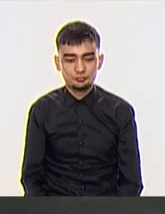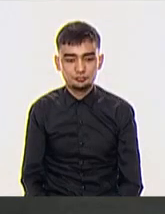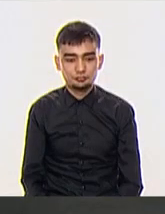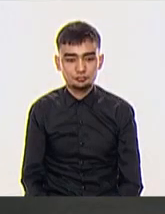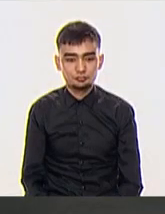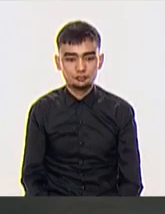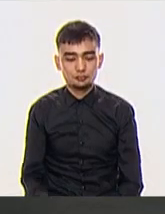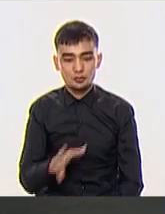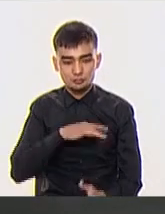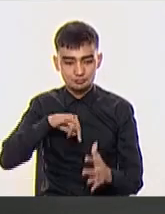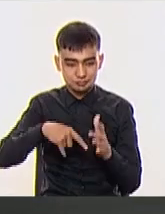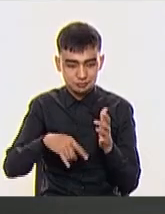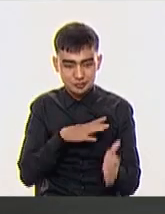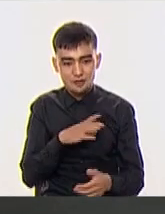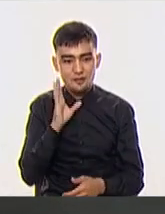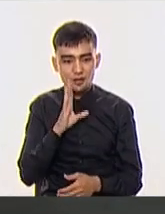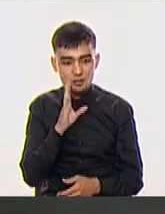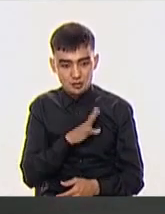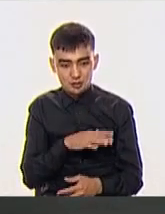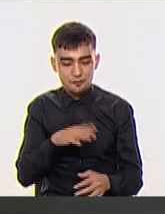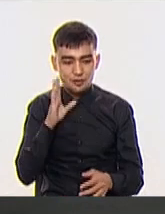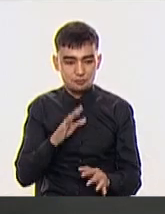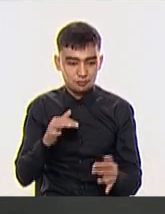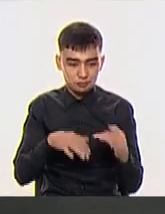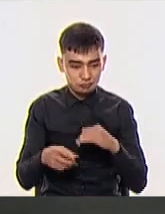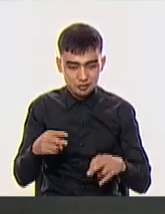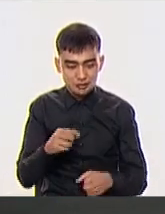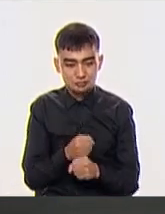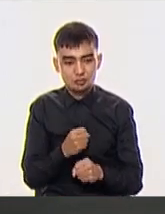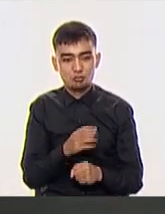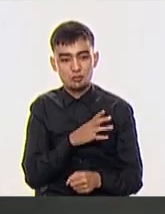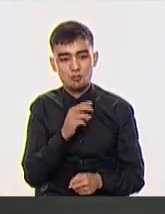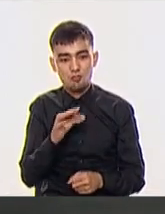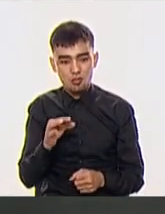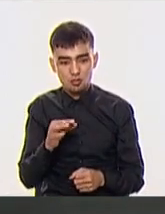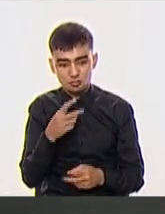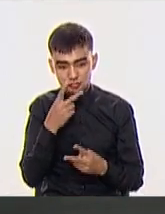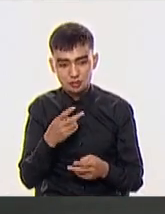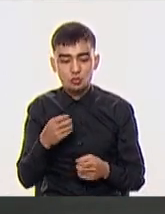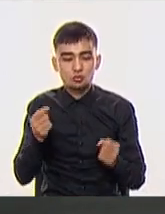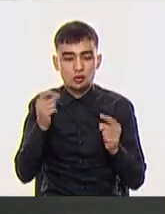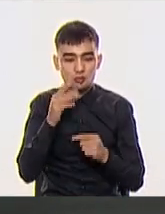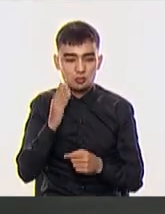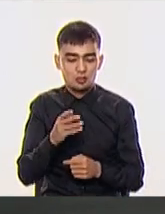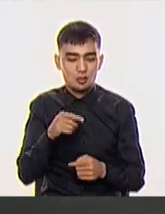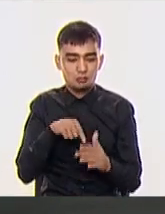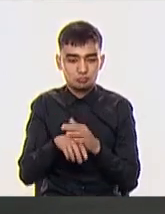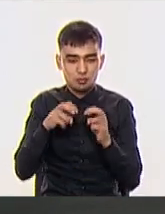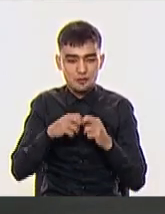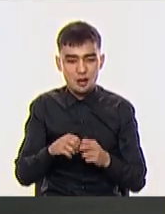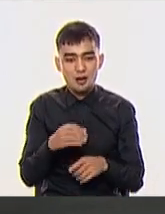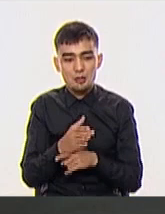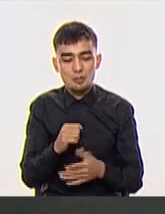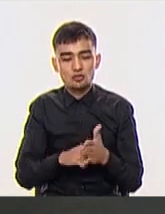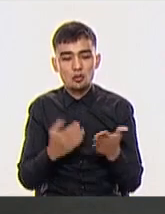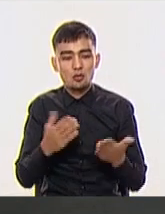Лунки бурили, аэрация воды происходила, прокачка воды. Поэтому как бы по результатам будет ясно, вследствие чего рыба погибла.